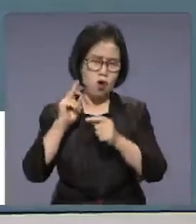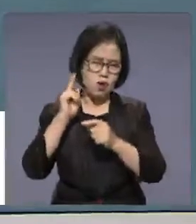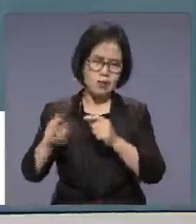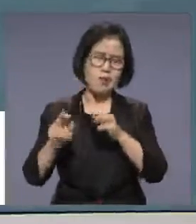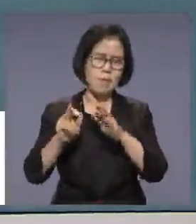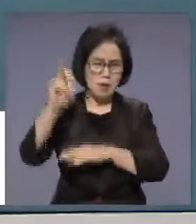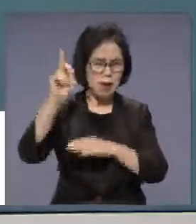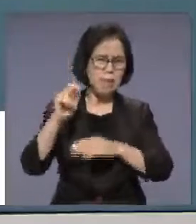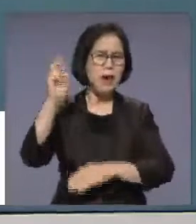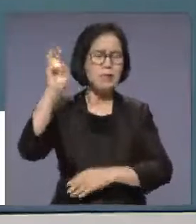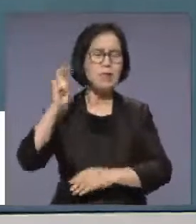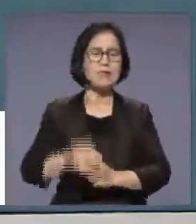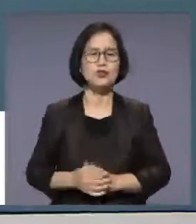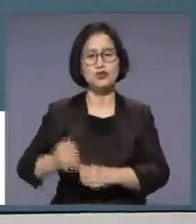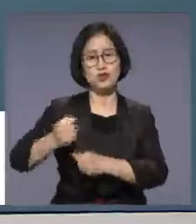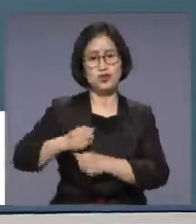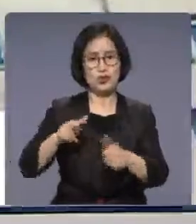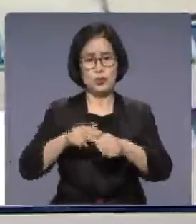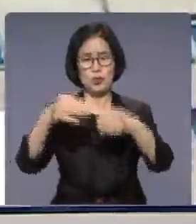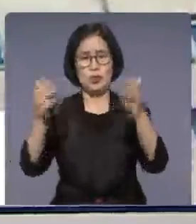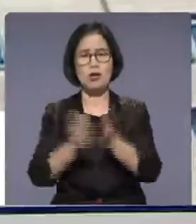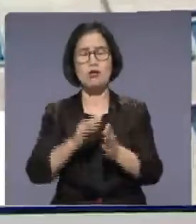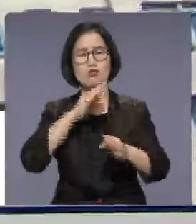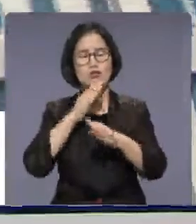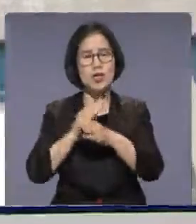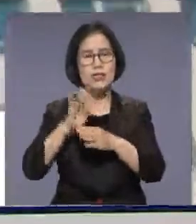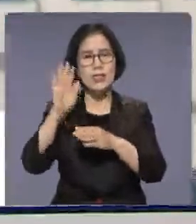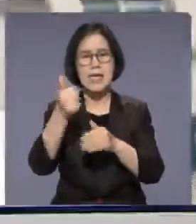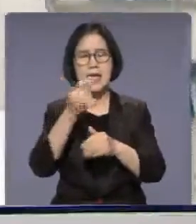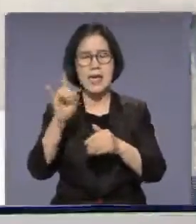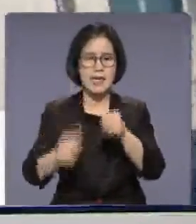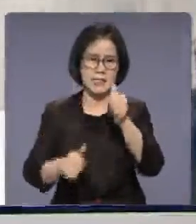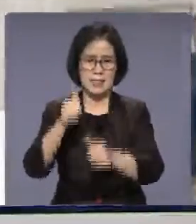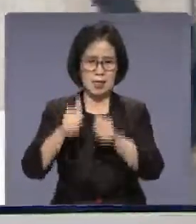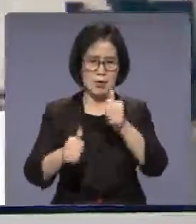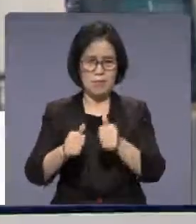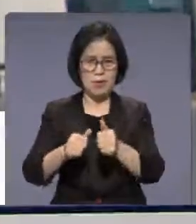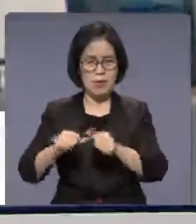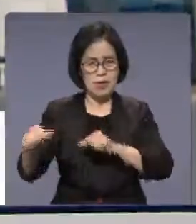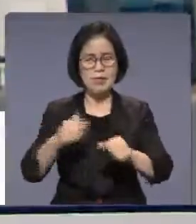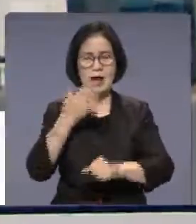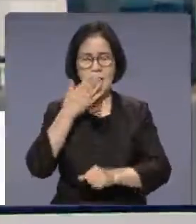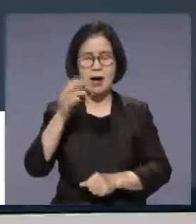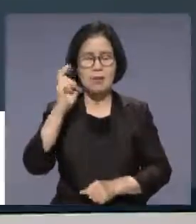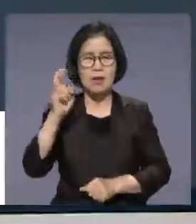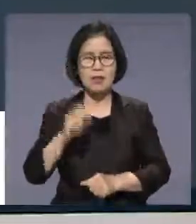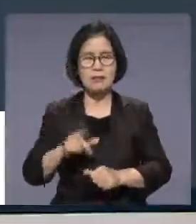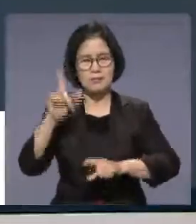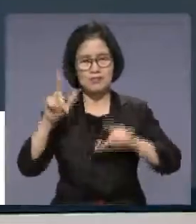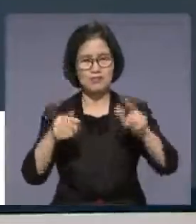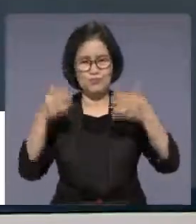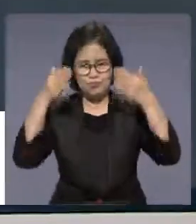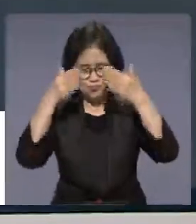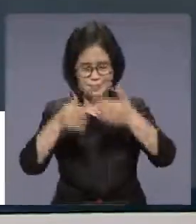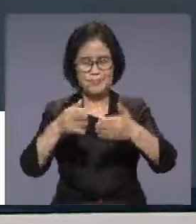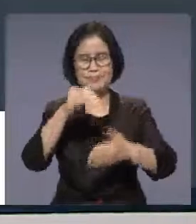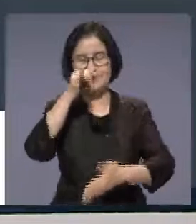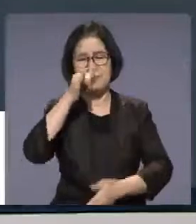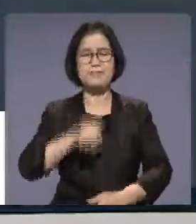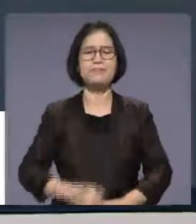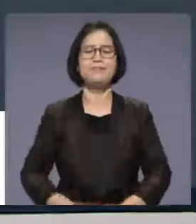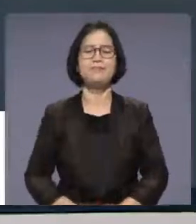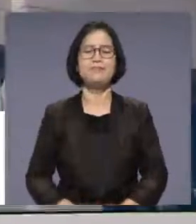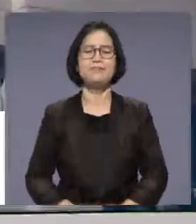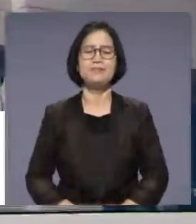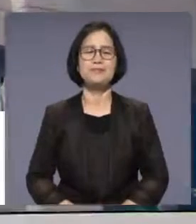나옵니다. 군과 정부 당국은 북한이 조만간 핵실험에 나설 가능성이 있는 것으로 보고 동태를 예의주시하고 있습니다. 배혜수